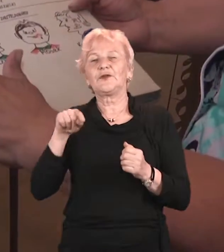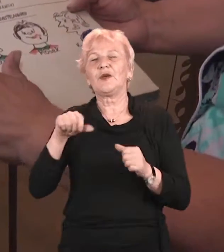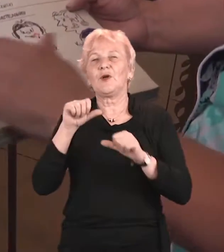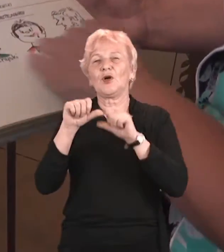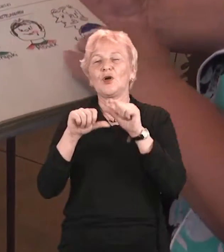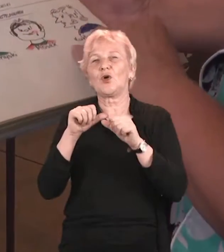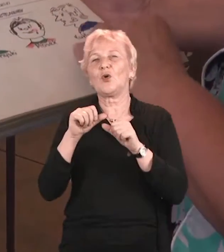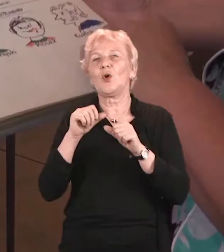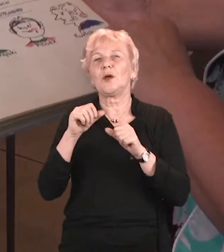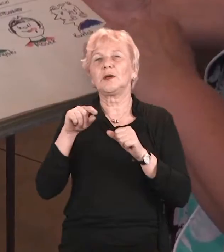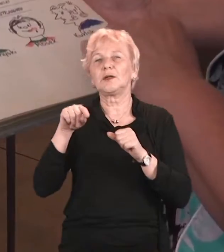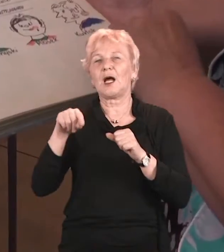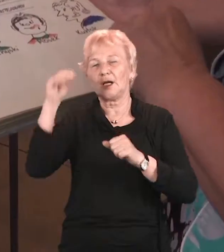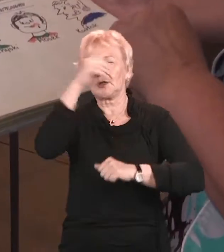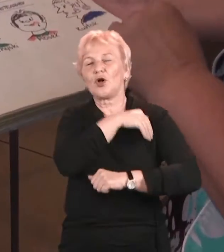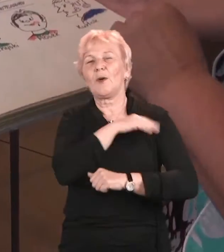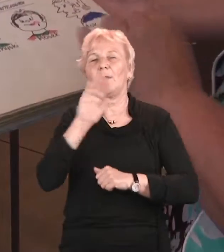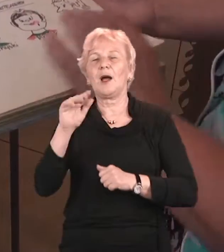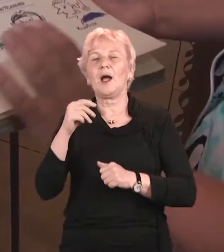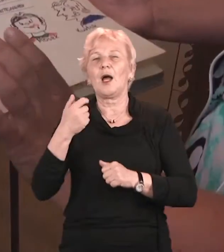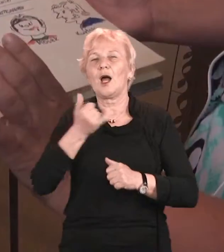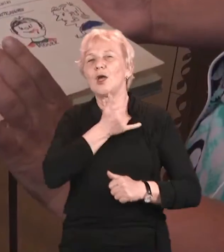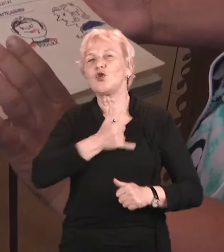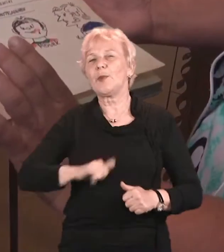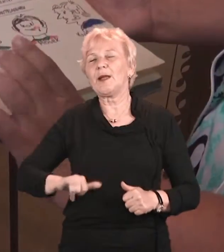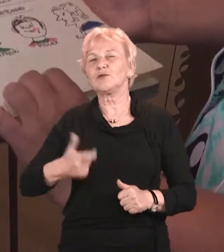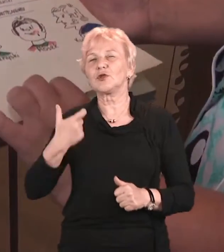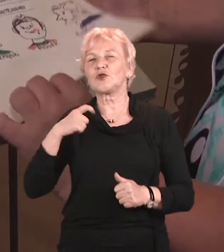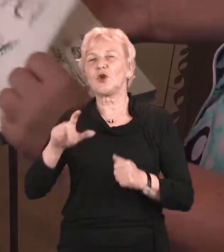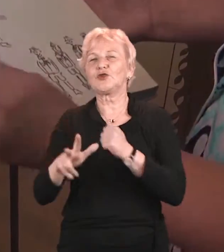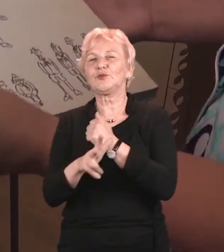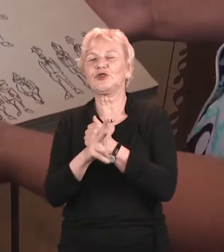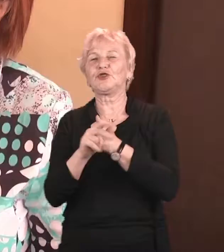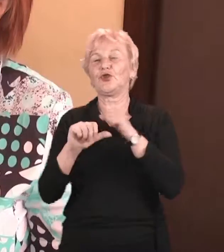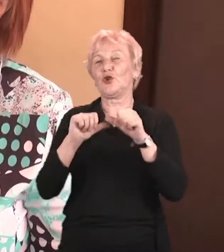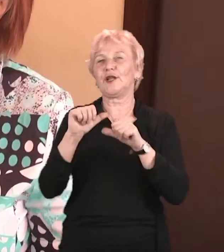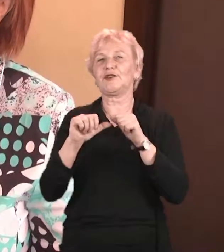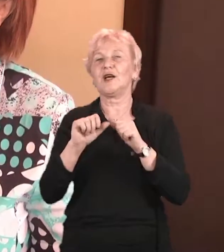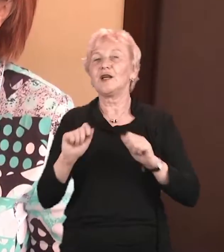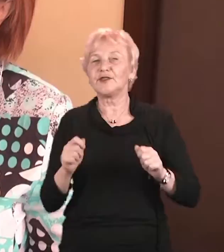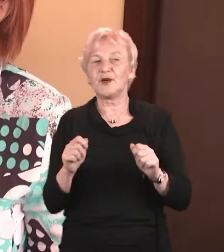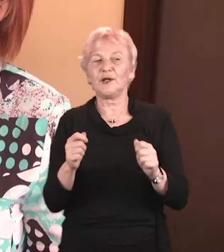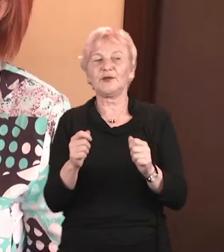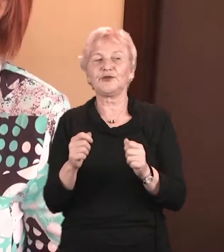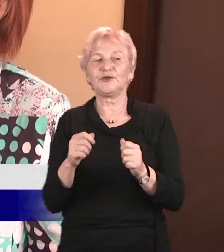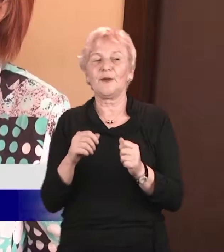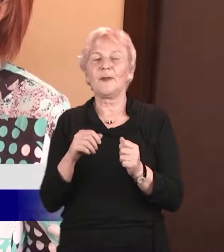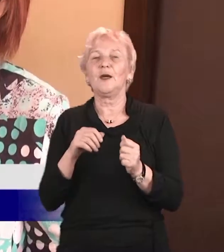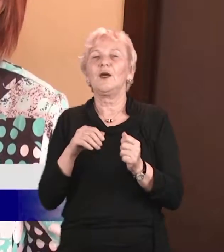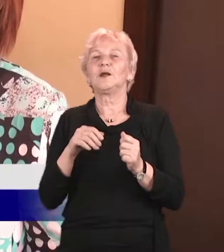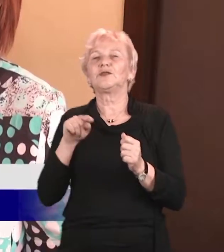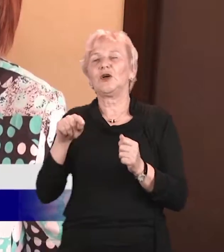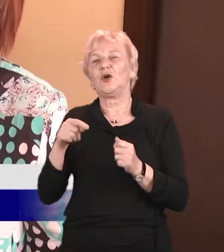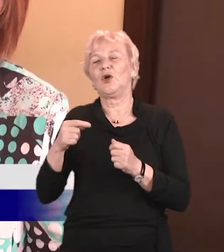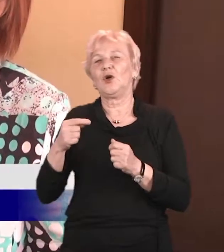tym roku placówka obchodzi jubileusz 180-lecia swojej działalności. Obchody 180-lecia rozpoczęliśmy już